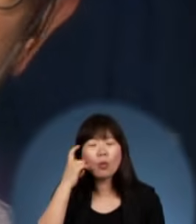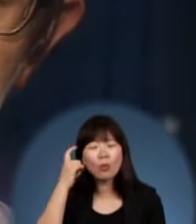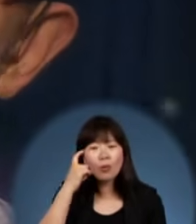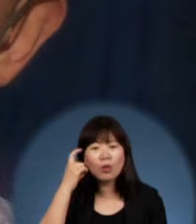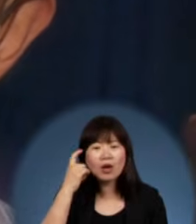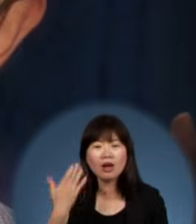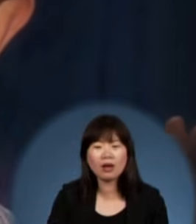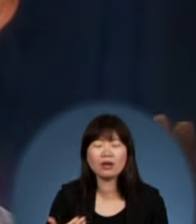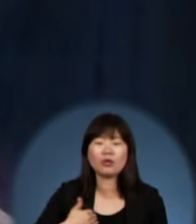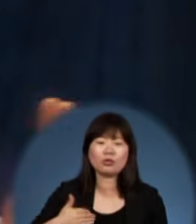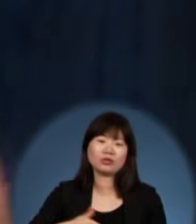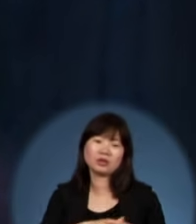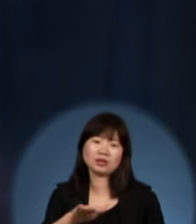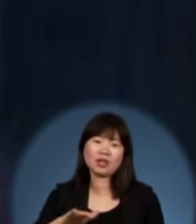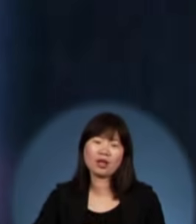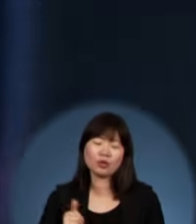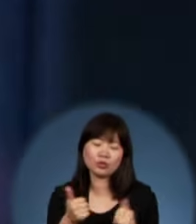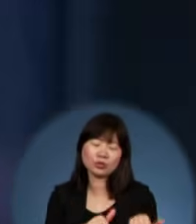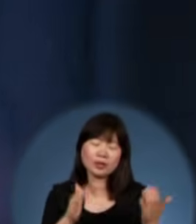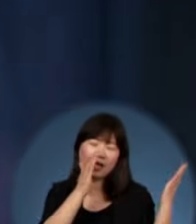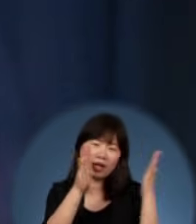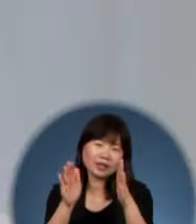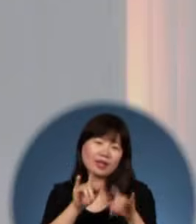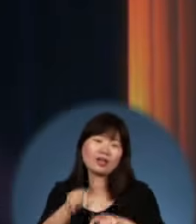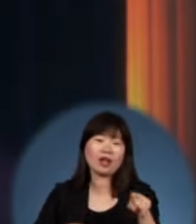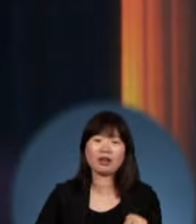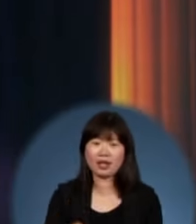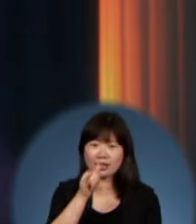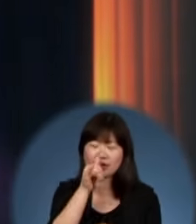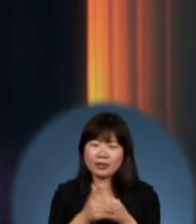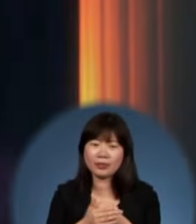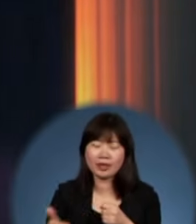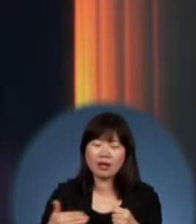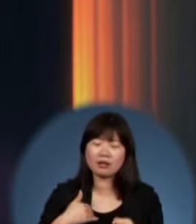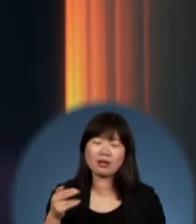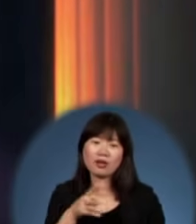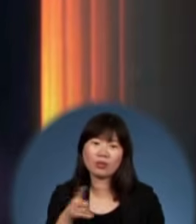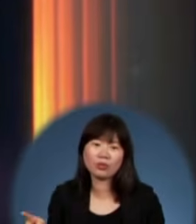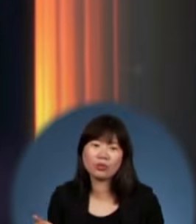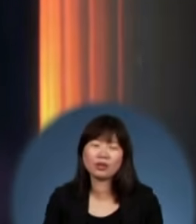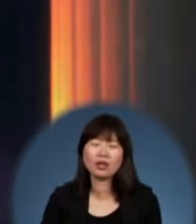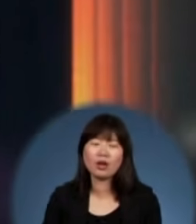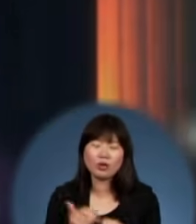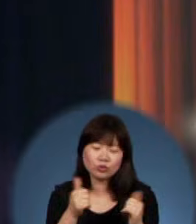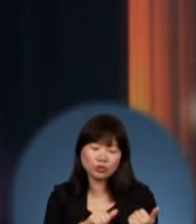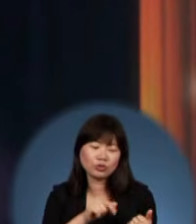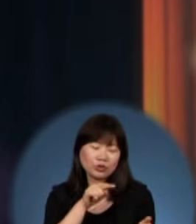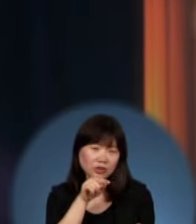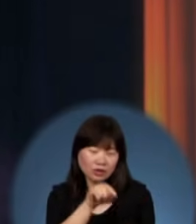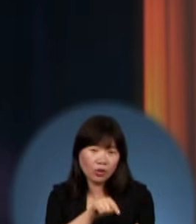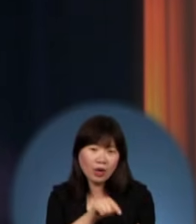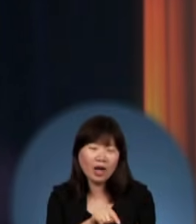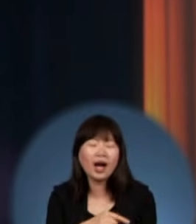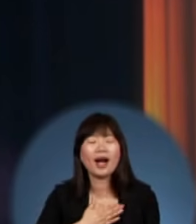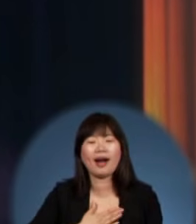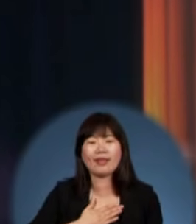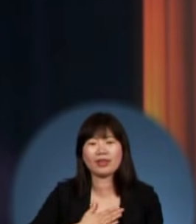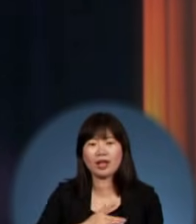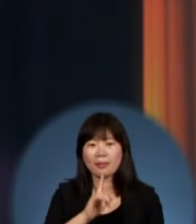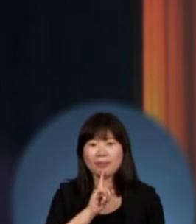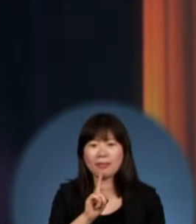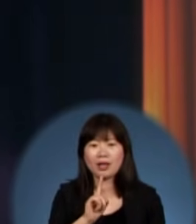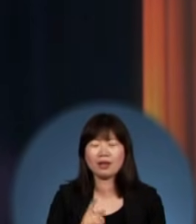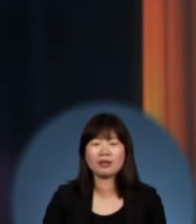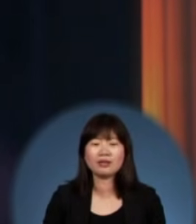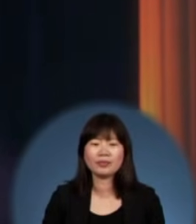우리가 죽음을 향해 나아간다는 것이 내가 곧 죽을 것이라는 것을 안다는 것은